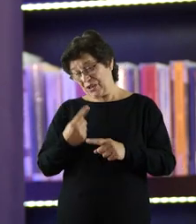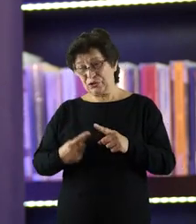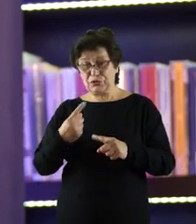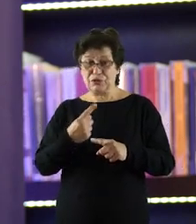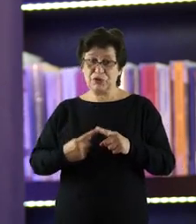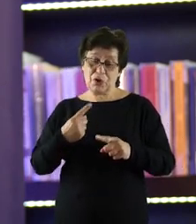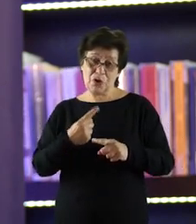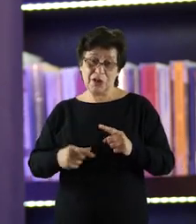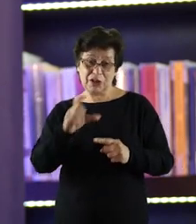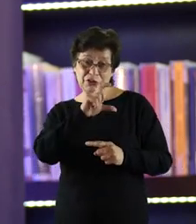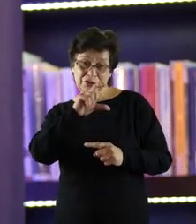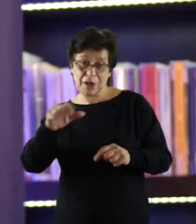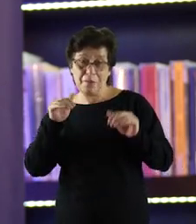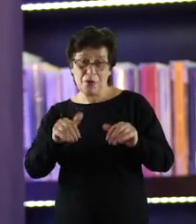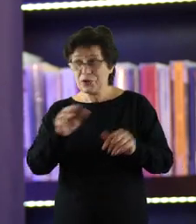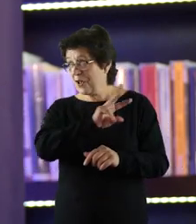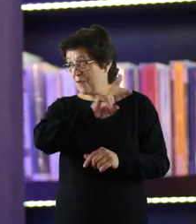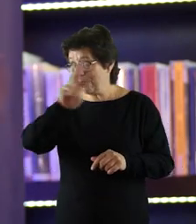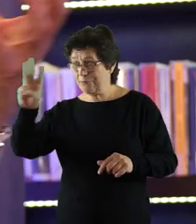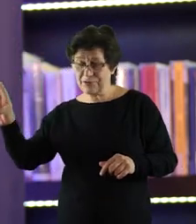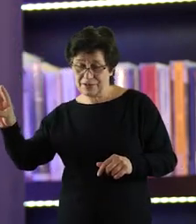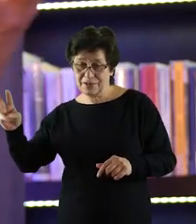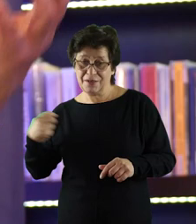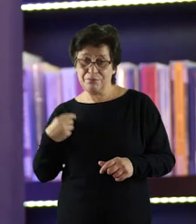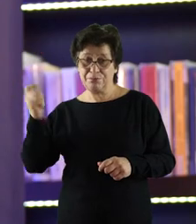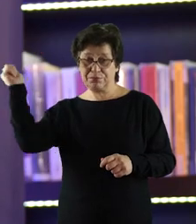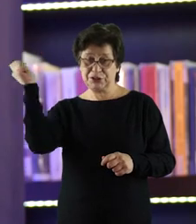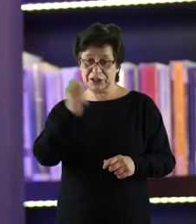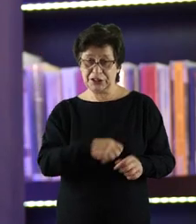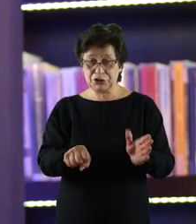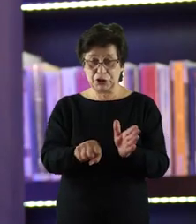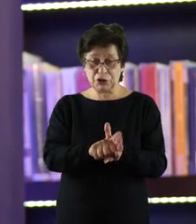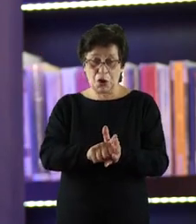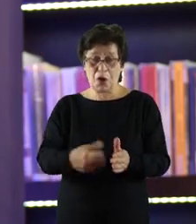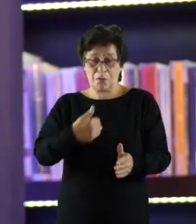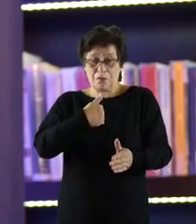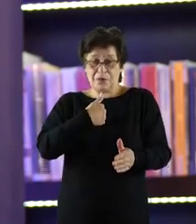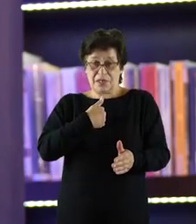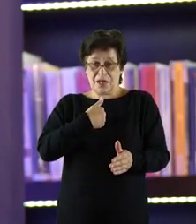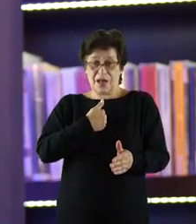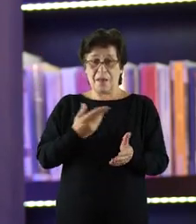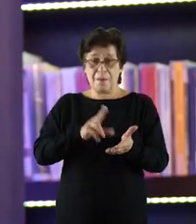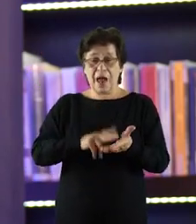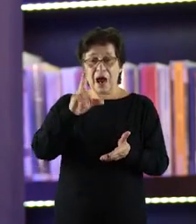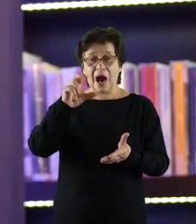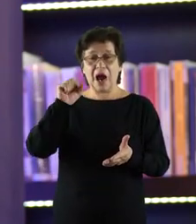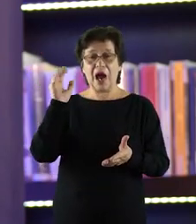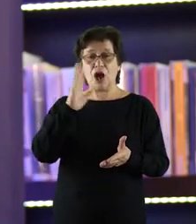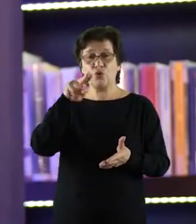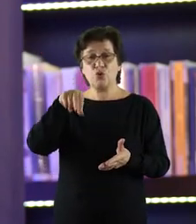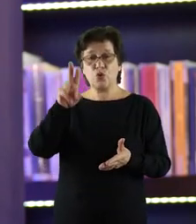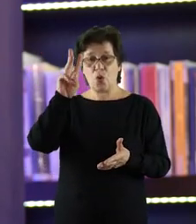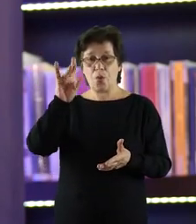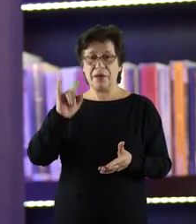na Kaszuby, żebyśmy zacieśnili tę więź przyjaźni między Lesznem a moim Bytowym czy